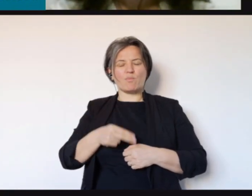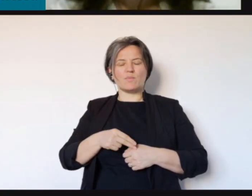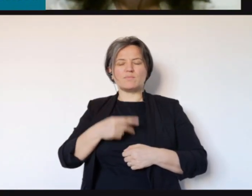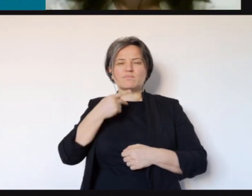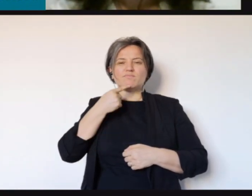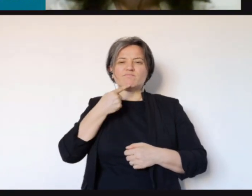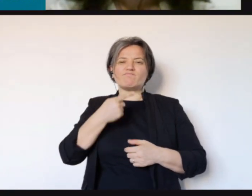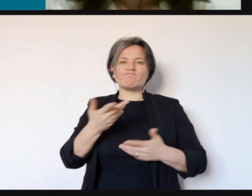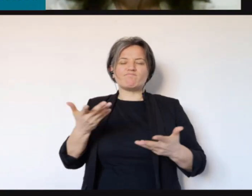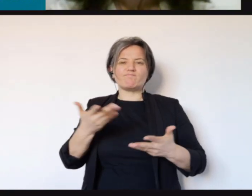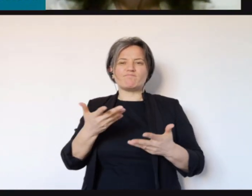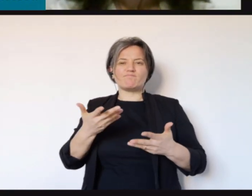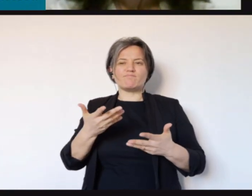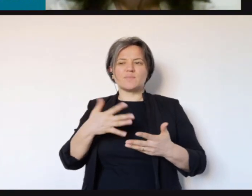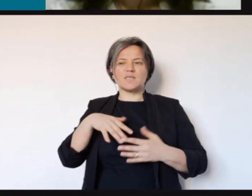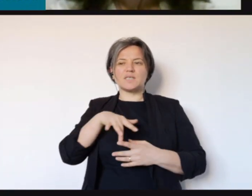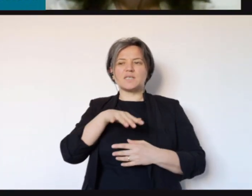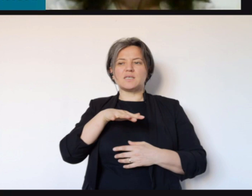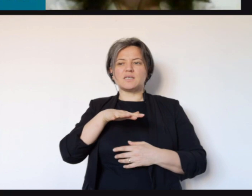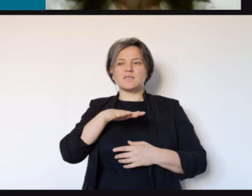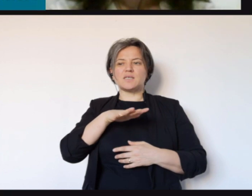spazi